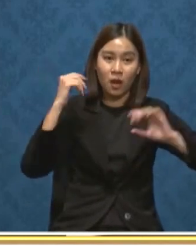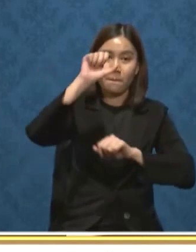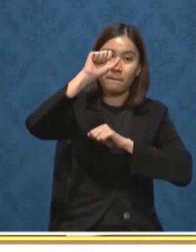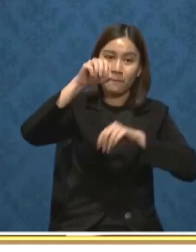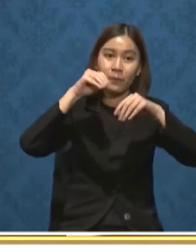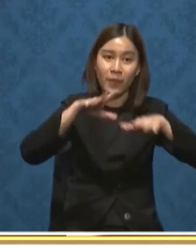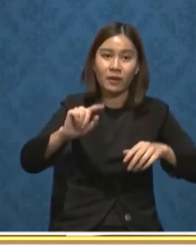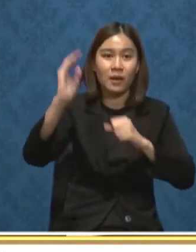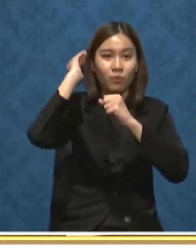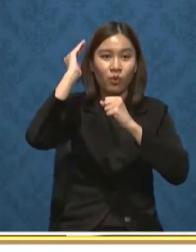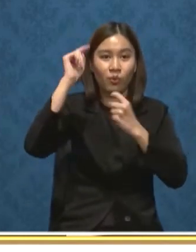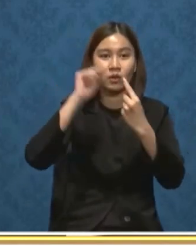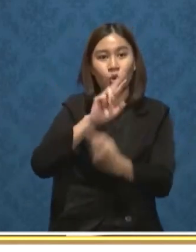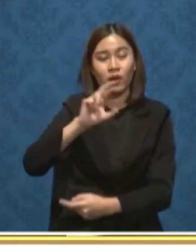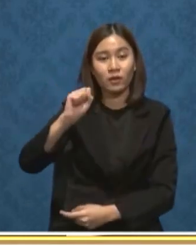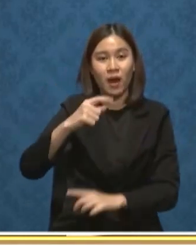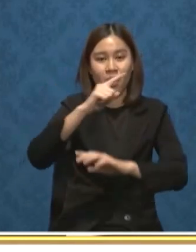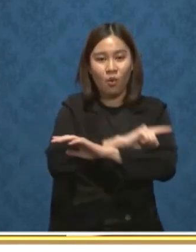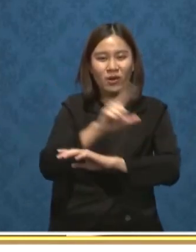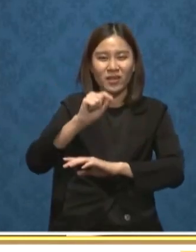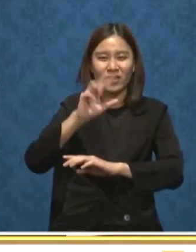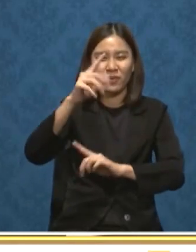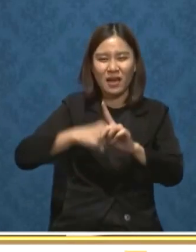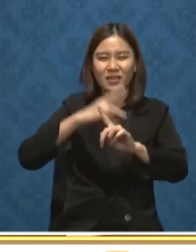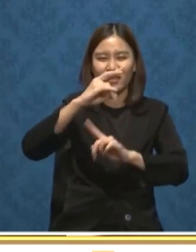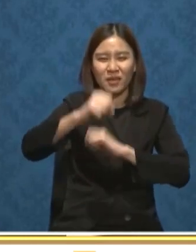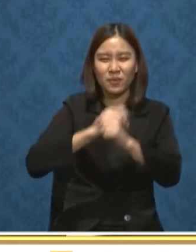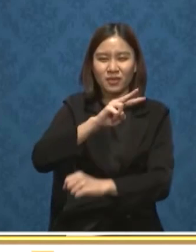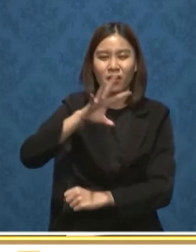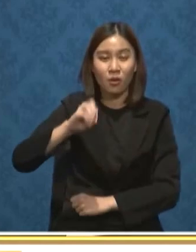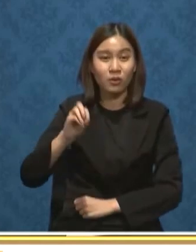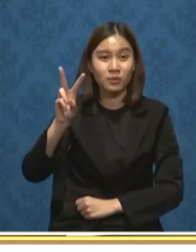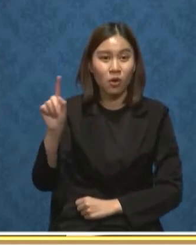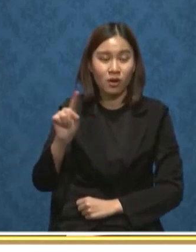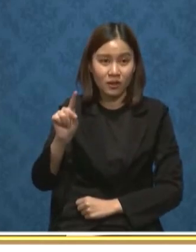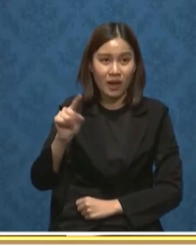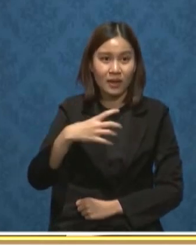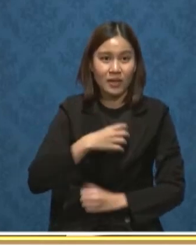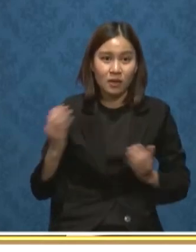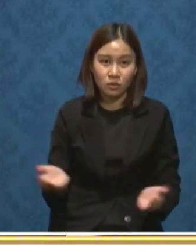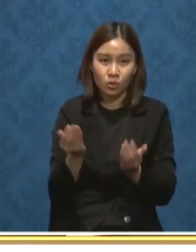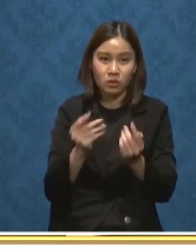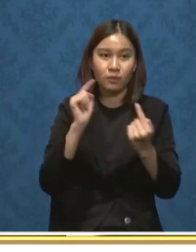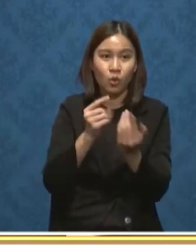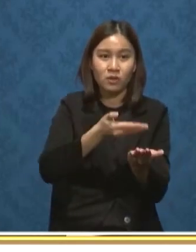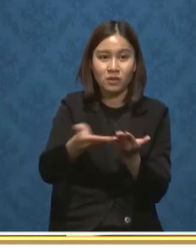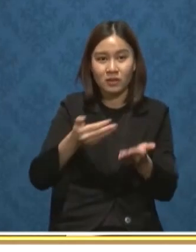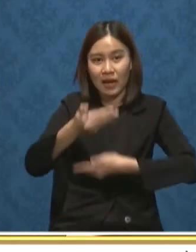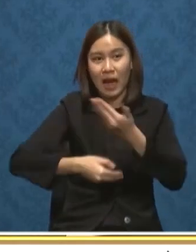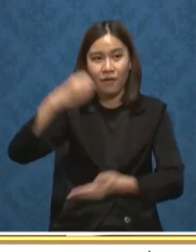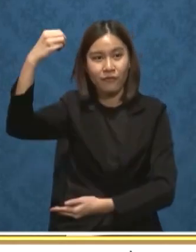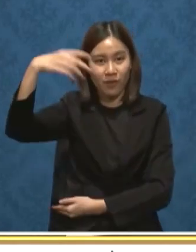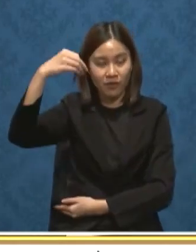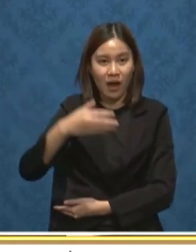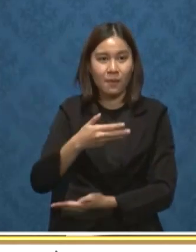าศเอาไ้ ถแหงตรฐสภานะครับเมวที่ 25 กรกาดาศ 2,162ว่าจะส่งเสริมการซ้อขายไฟฟาแบบ